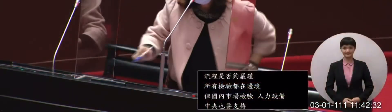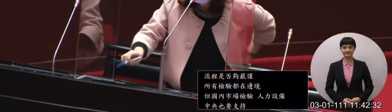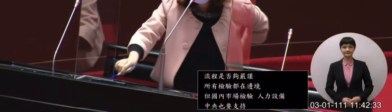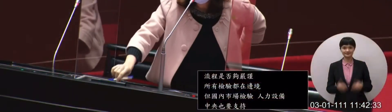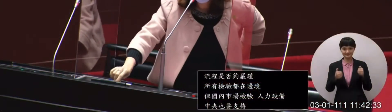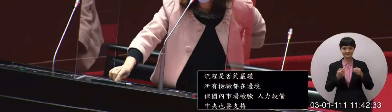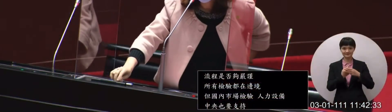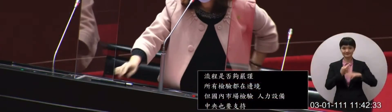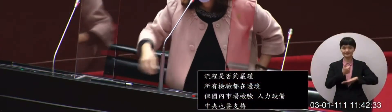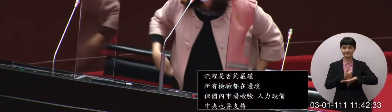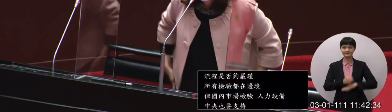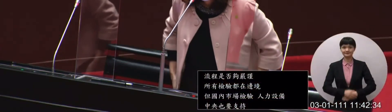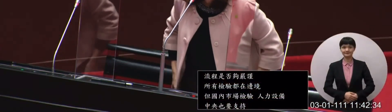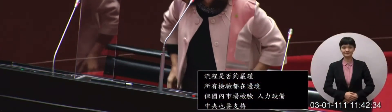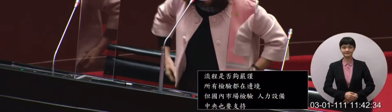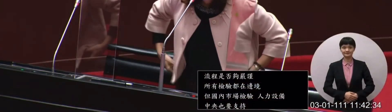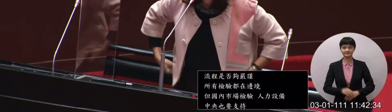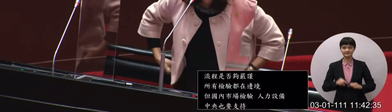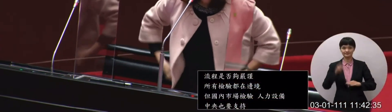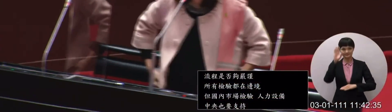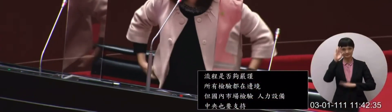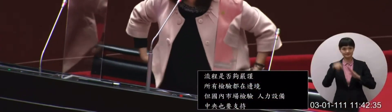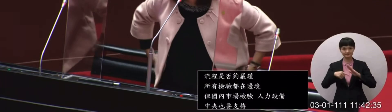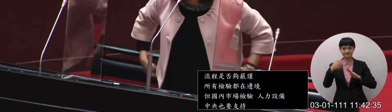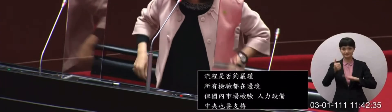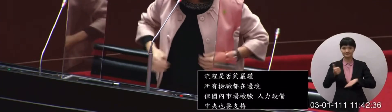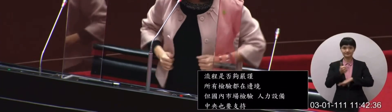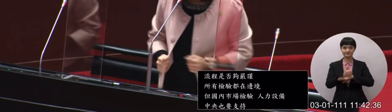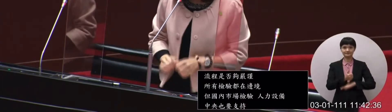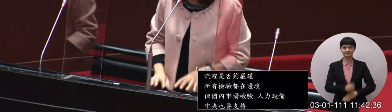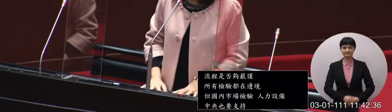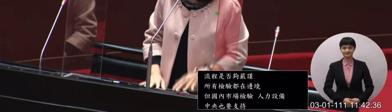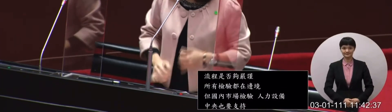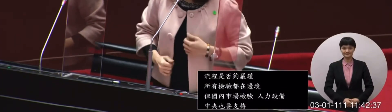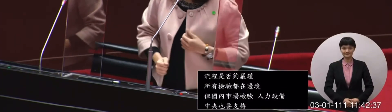谢谢主席，那我麻烦苏院长。 请苏院长。